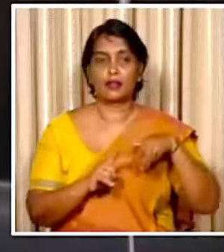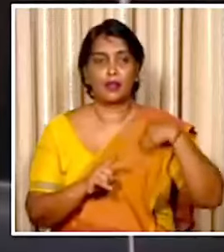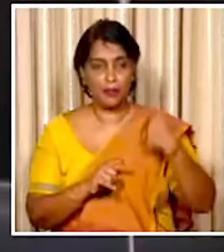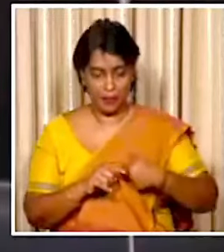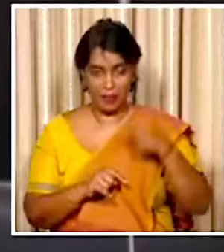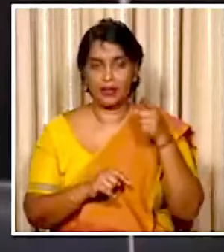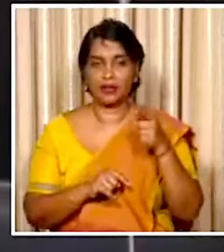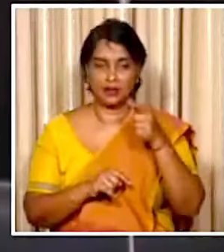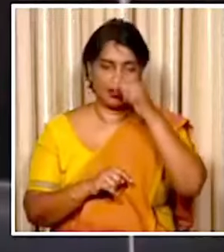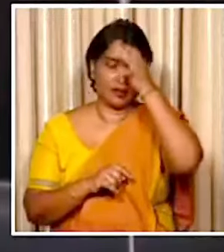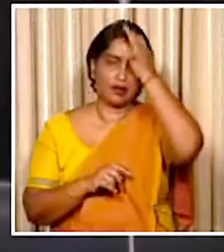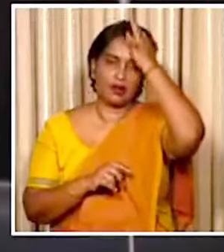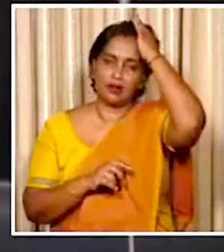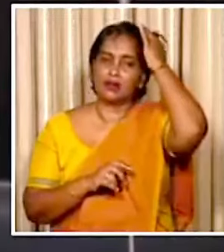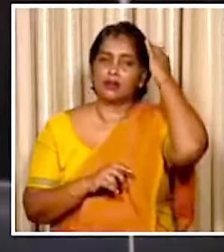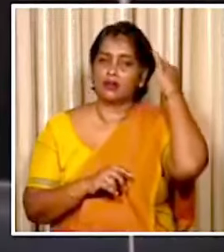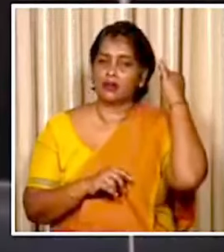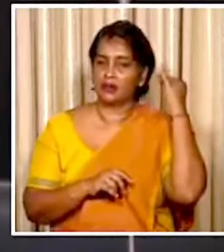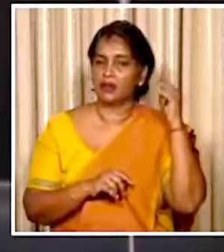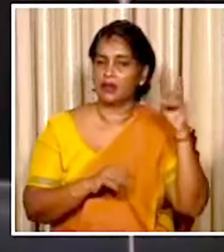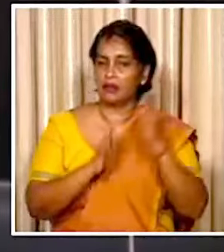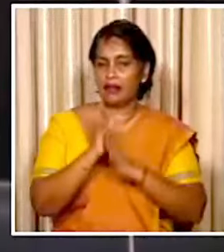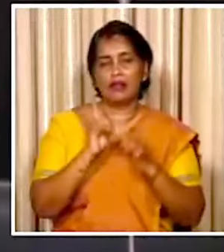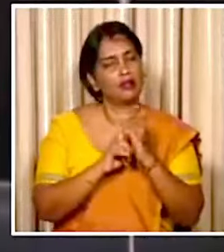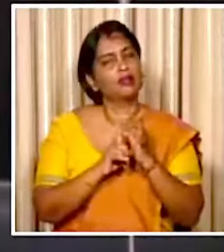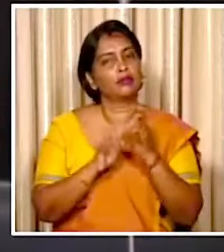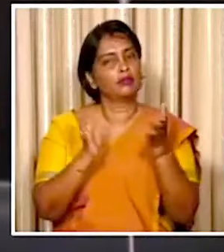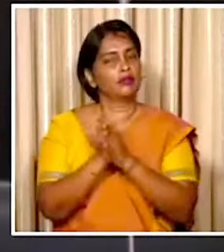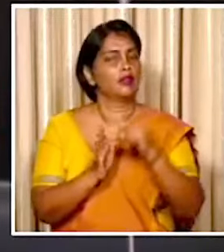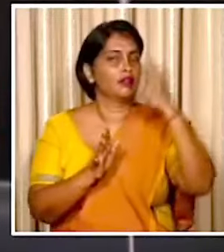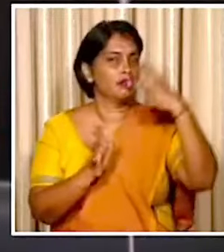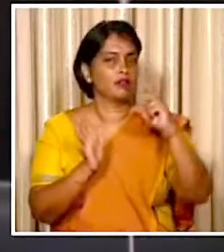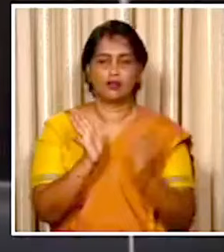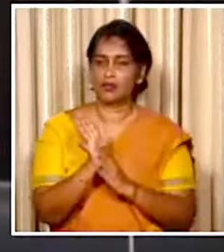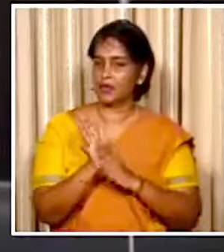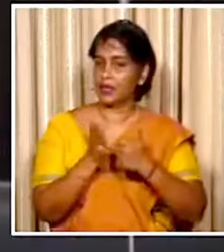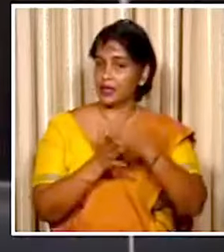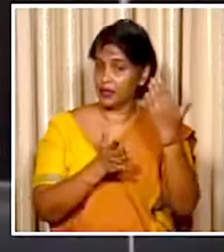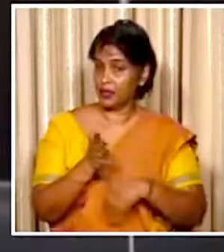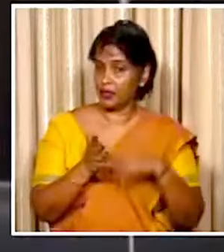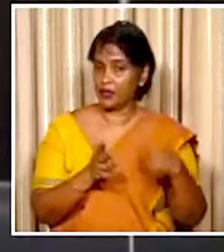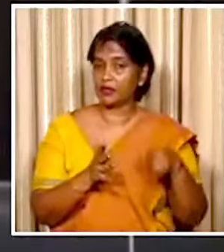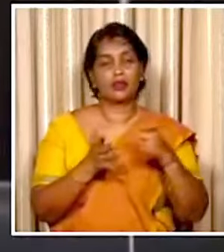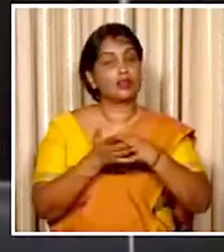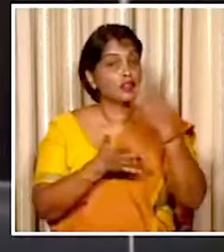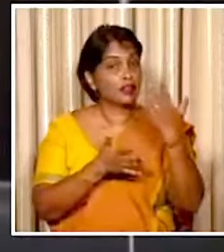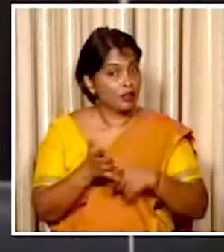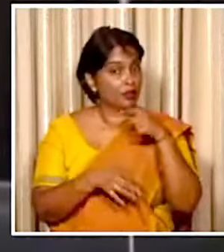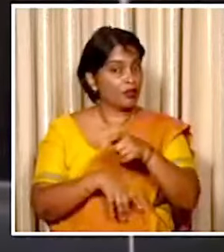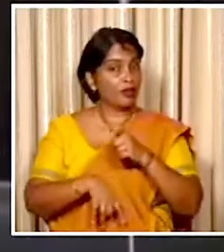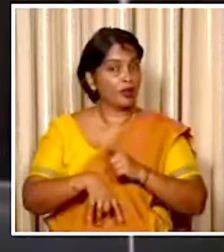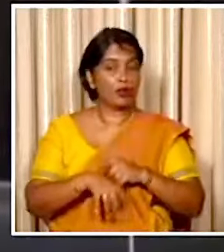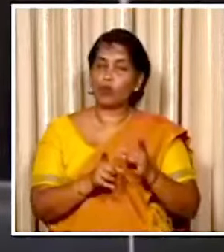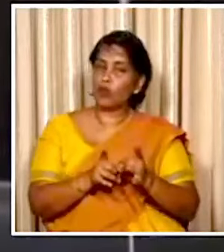හිතන්නේ තවත් මන්ත්‍රීතුමාලා සම්බන්ධ වුණා අණු කමිටු වාර්තාවක් ඉදිරිපත් කළේ. ඒ අණු කමිටු වාර්තාවේ ඒ වෙලාවට